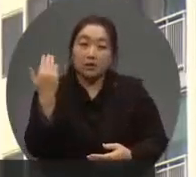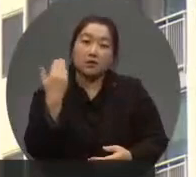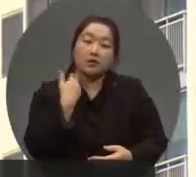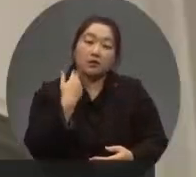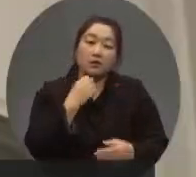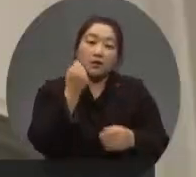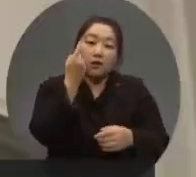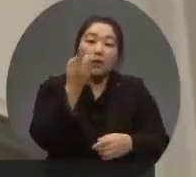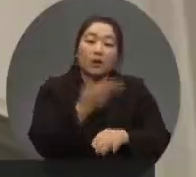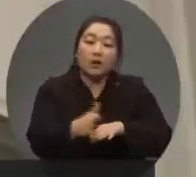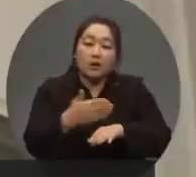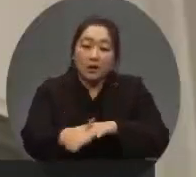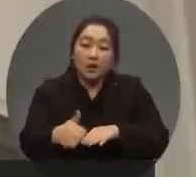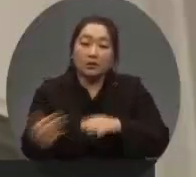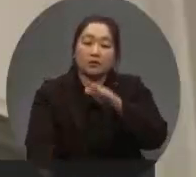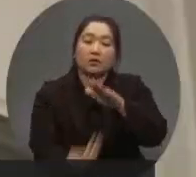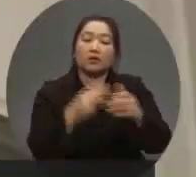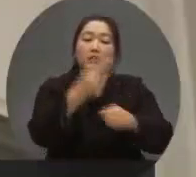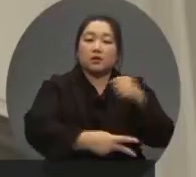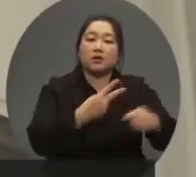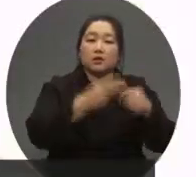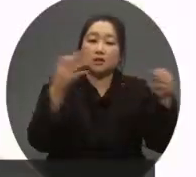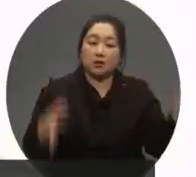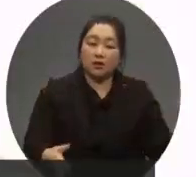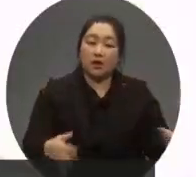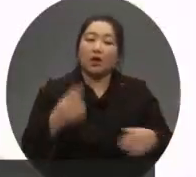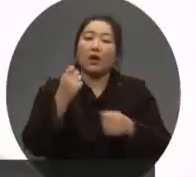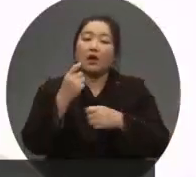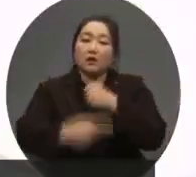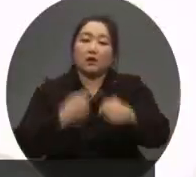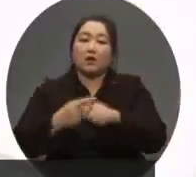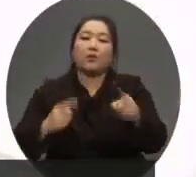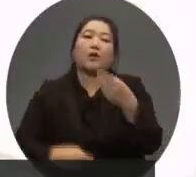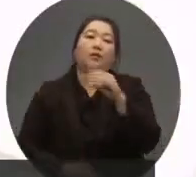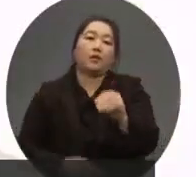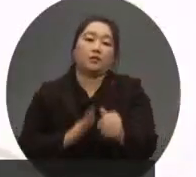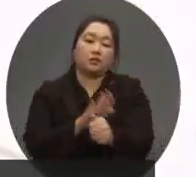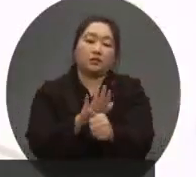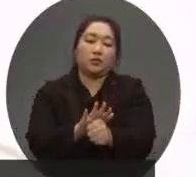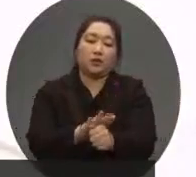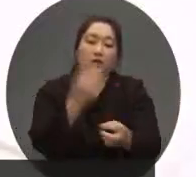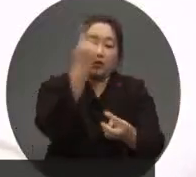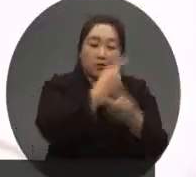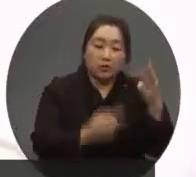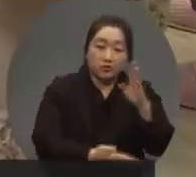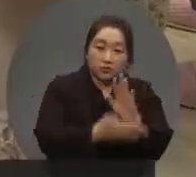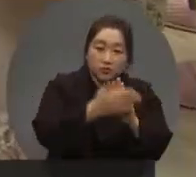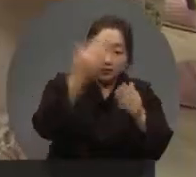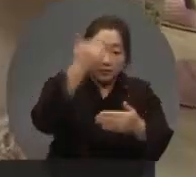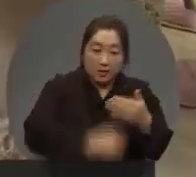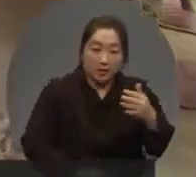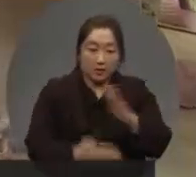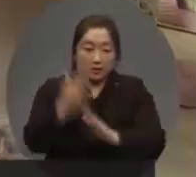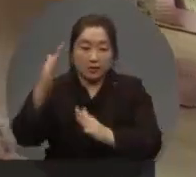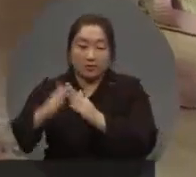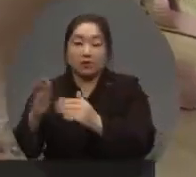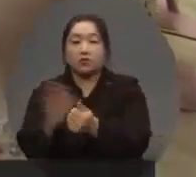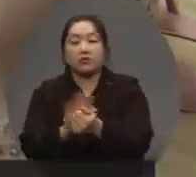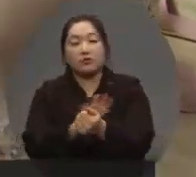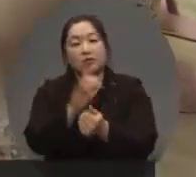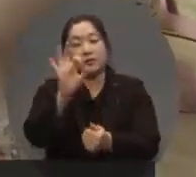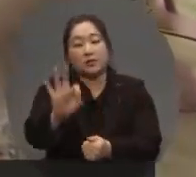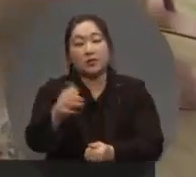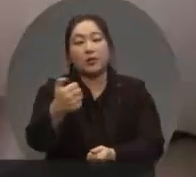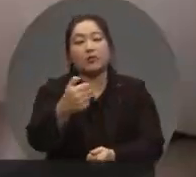2년간 연 100만 원 지원됩니다 청주를 제외한 시군에서 아이를 낳으면 산후 조립 이용 50만